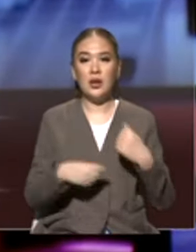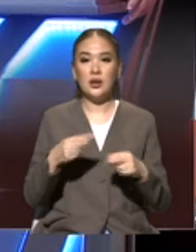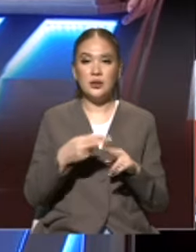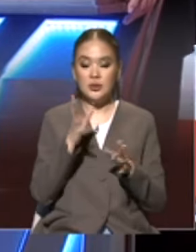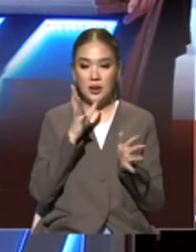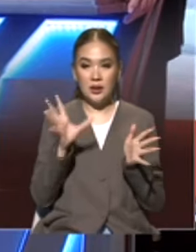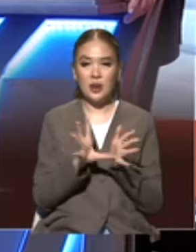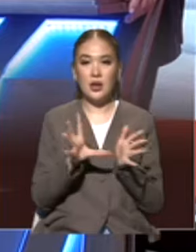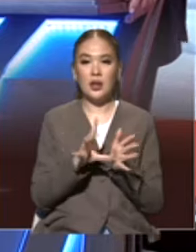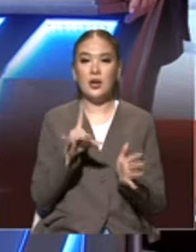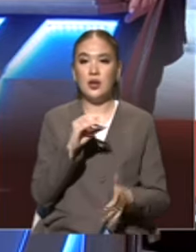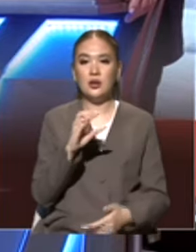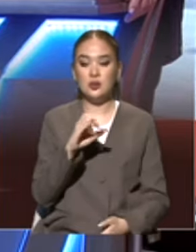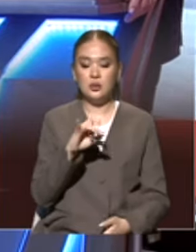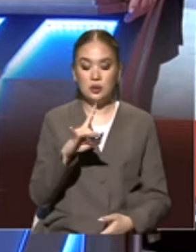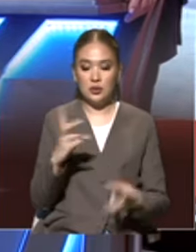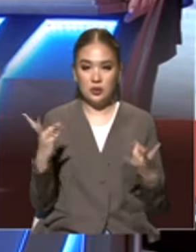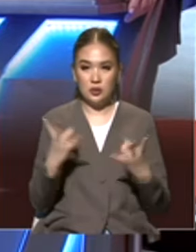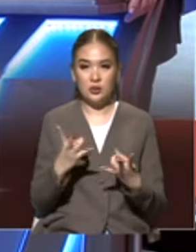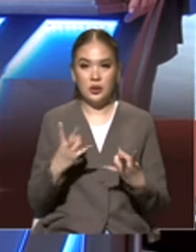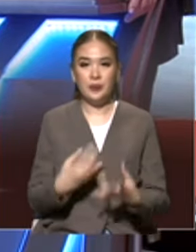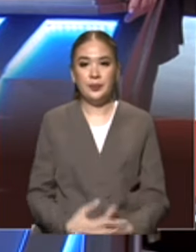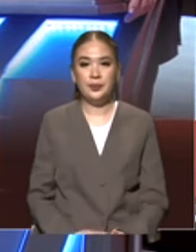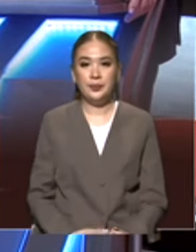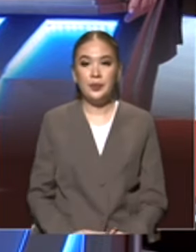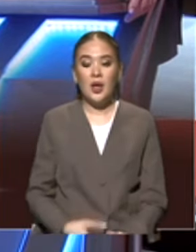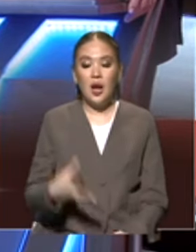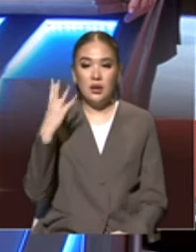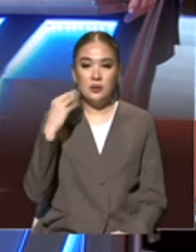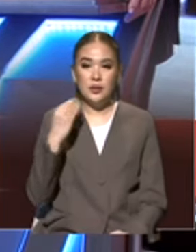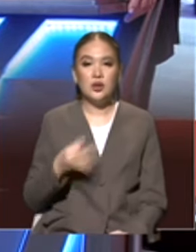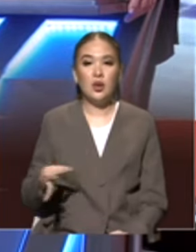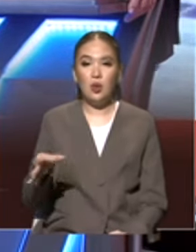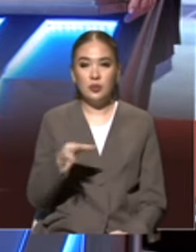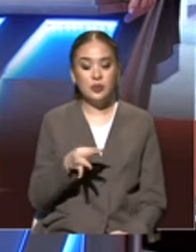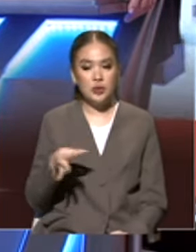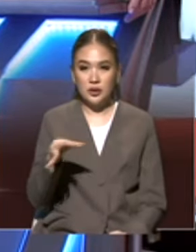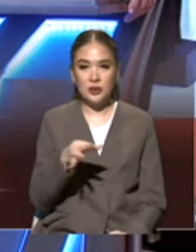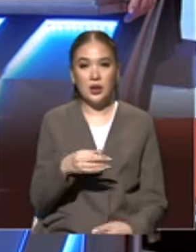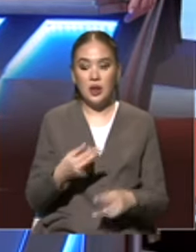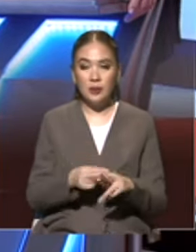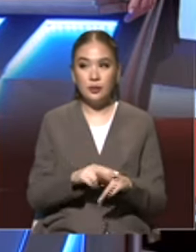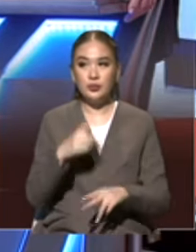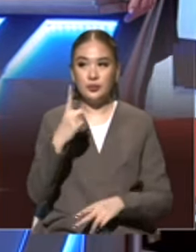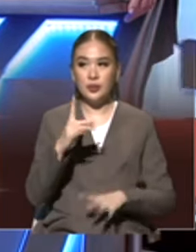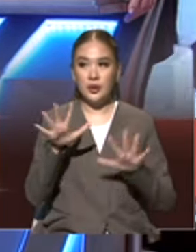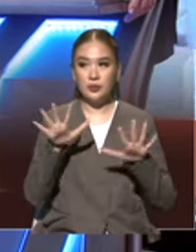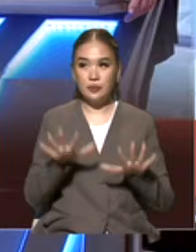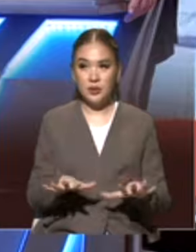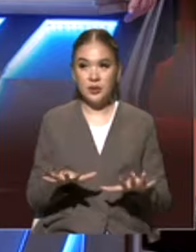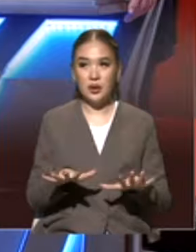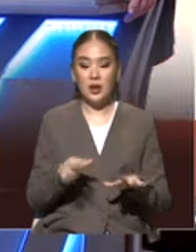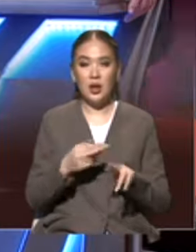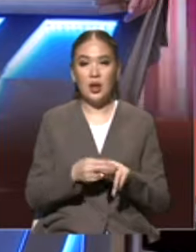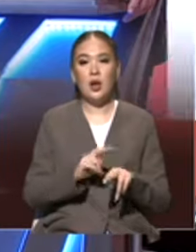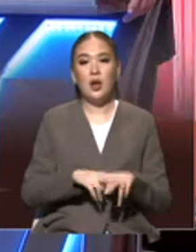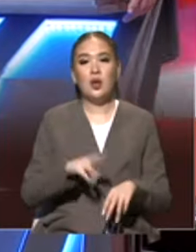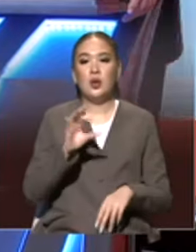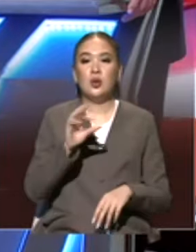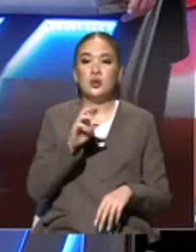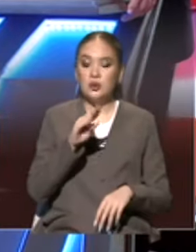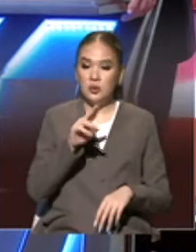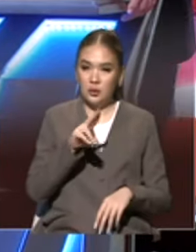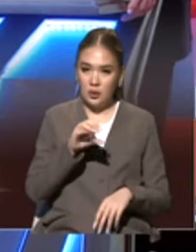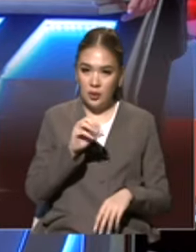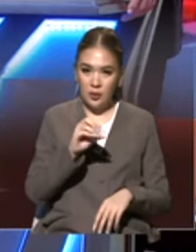керек. Мейрамбек мырза, анықтап алайықшы. Мысалға Алматы облысында бір ауданның, Еңбекшіқазақ ауданы деген, Көктөбе ауылының мектебін салатын